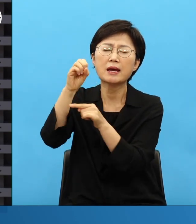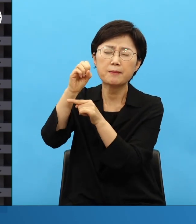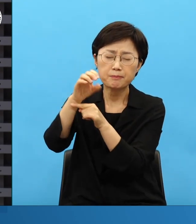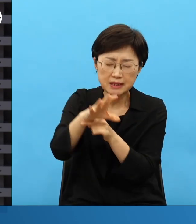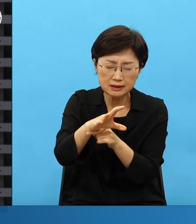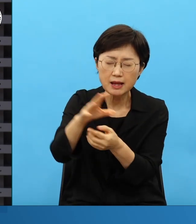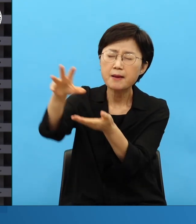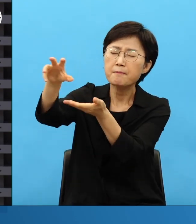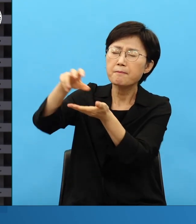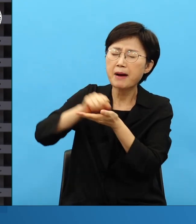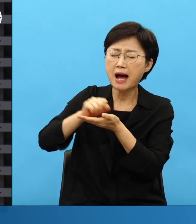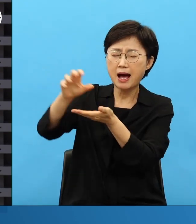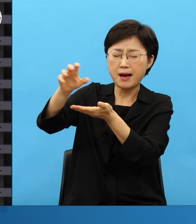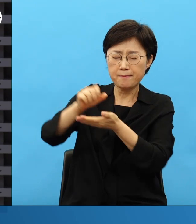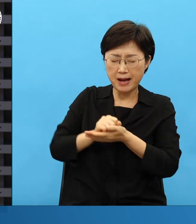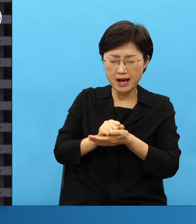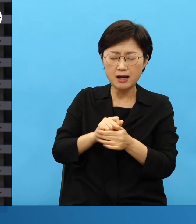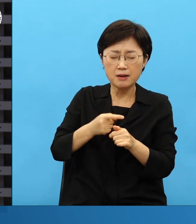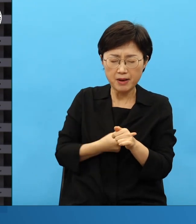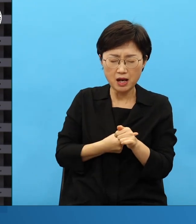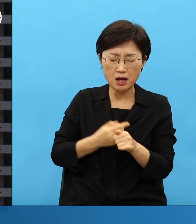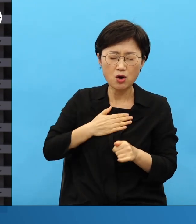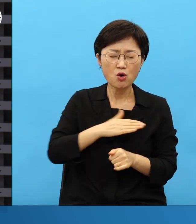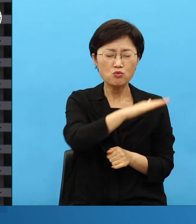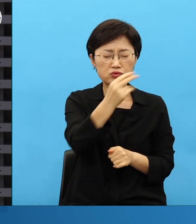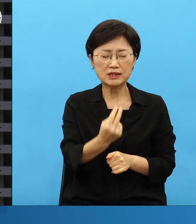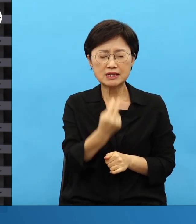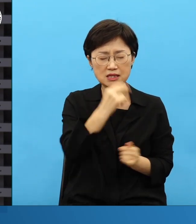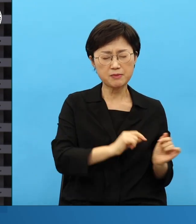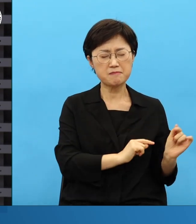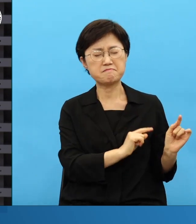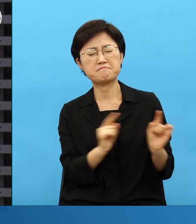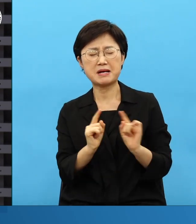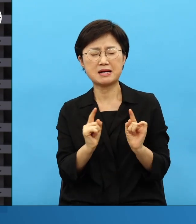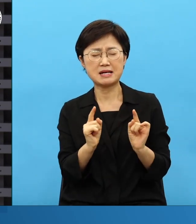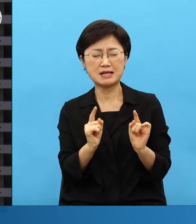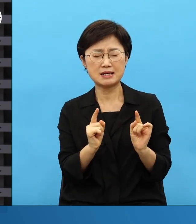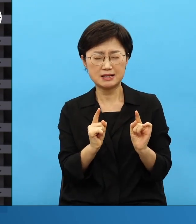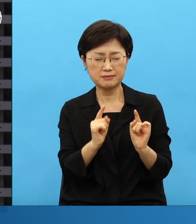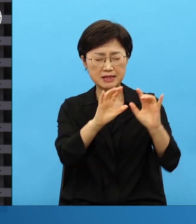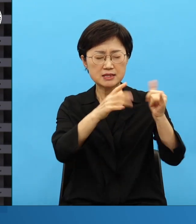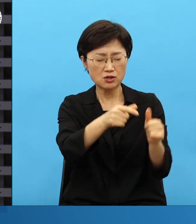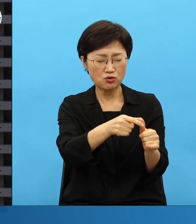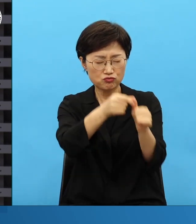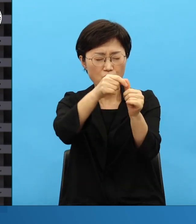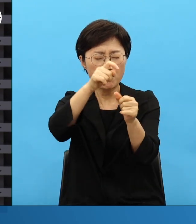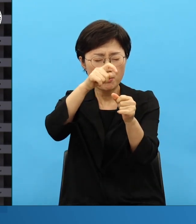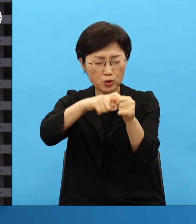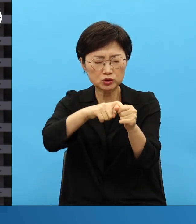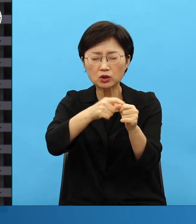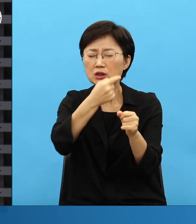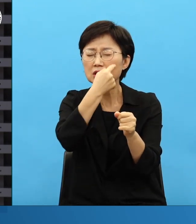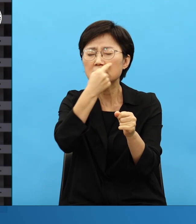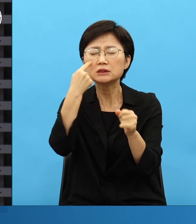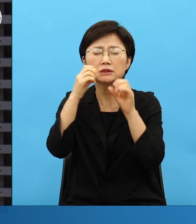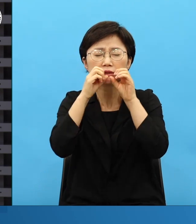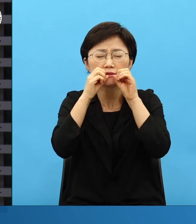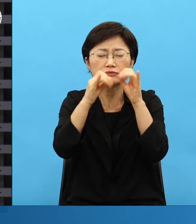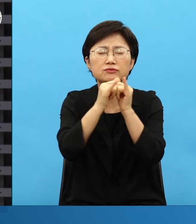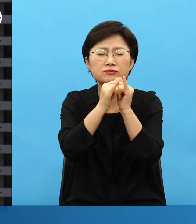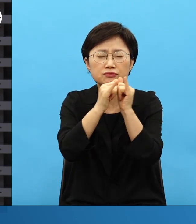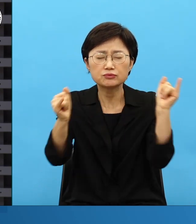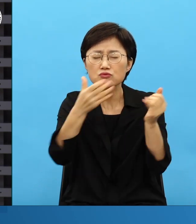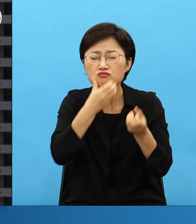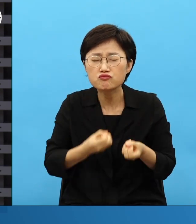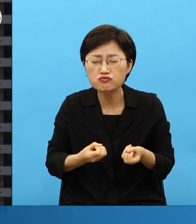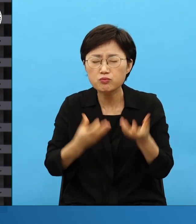살아나고 생명과 세상 살리는 세계 복음화의 증인이 되게 하옵소서. As we listen to your word, may the word become the light of creation and the light